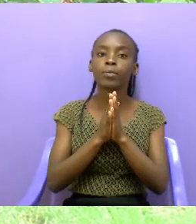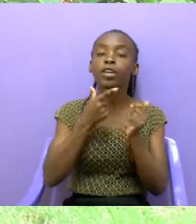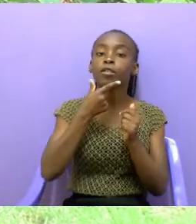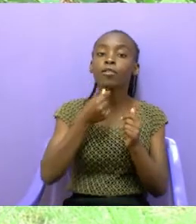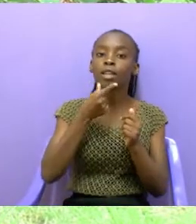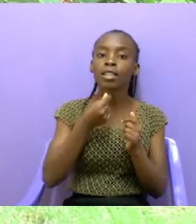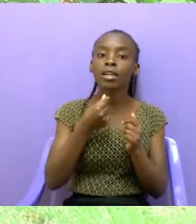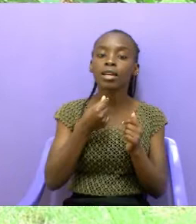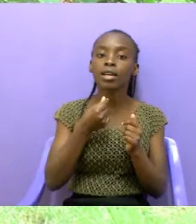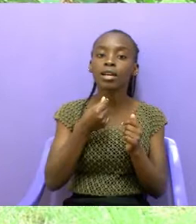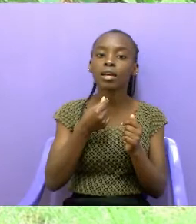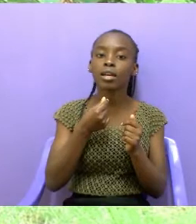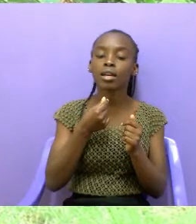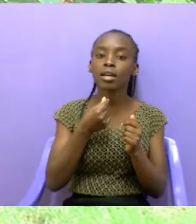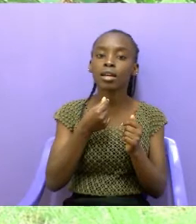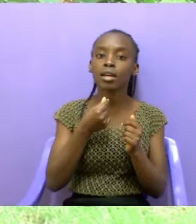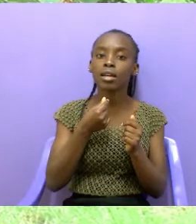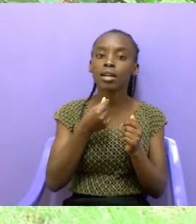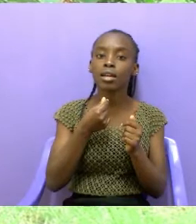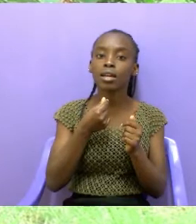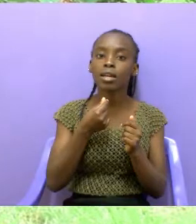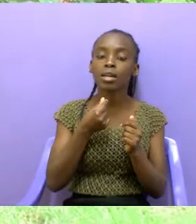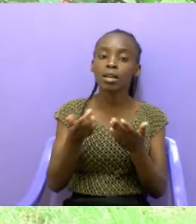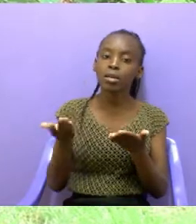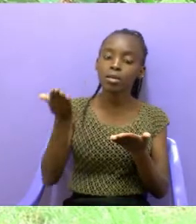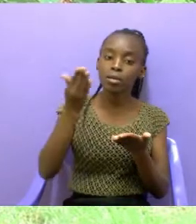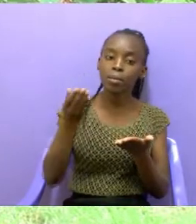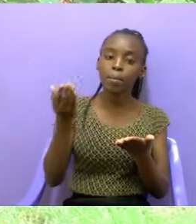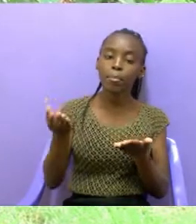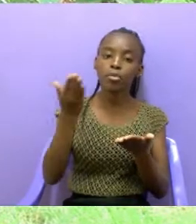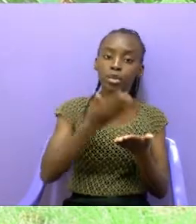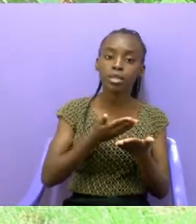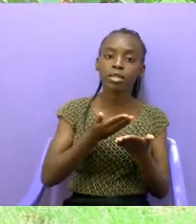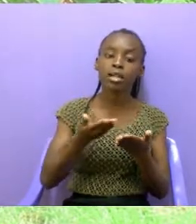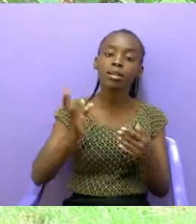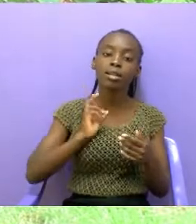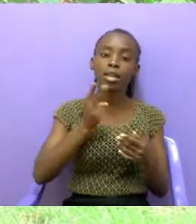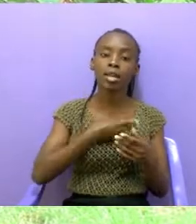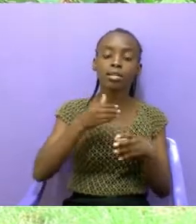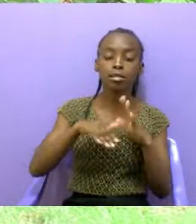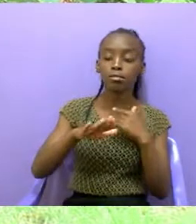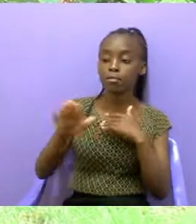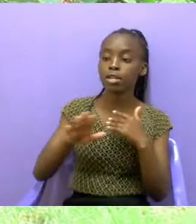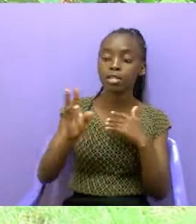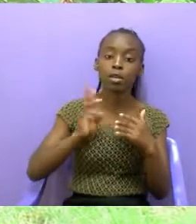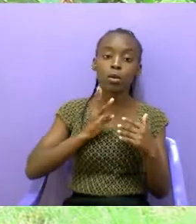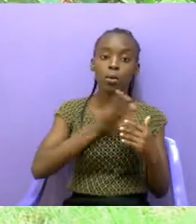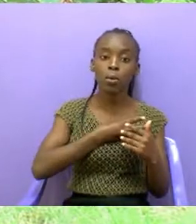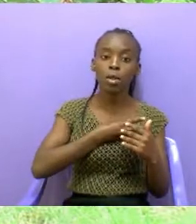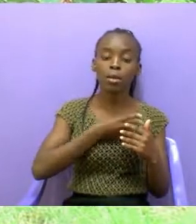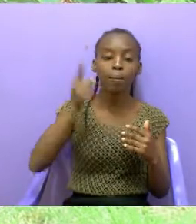inji na makusudi na nafasi ambayo tunafaa kuwa. Kuna watu wengi Bwana ndio wako kwa njia wanaelekea. Bwana